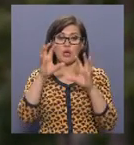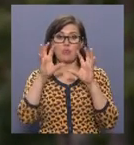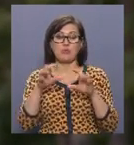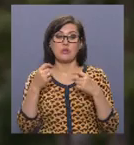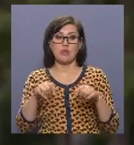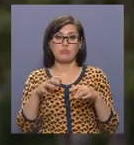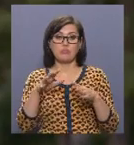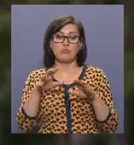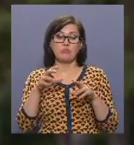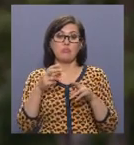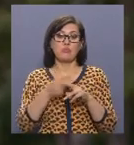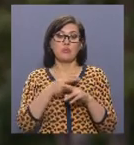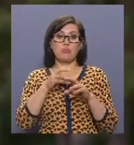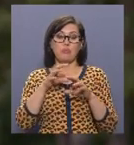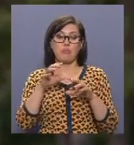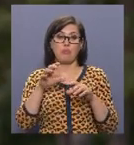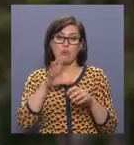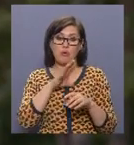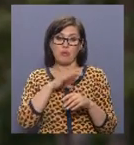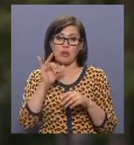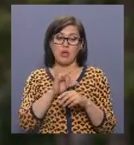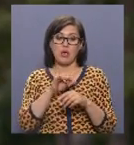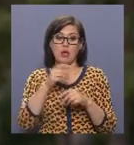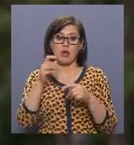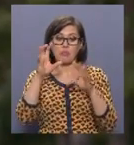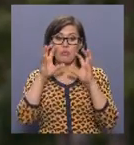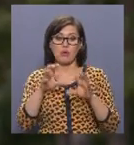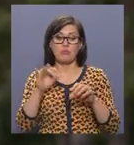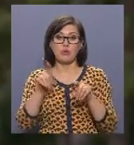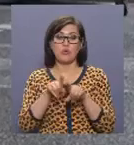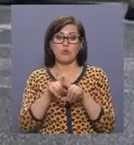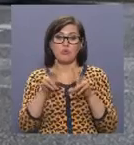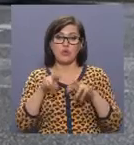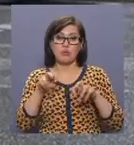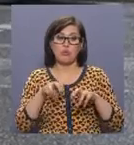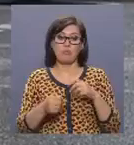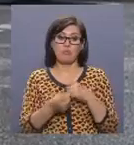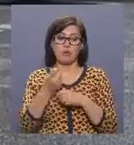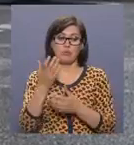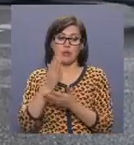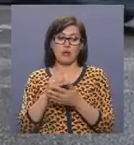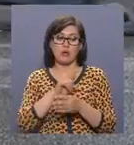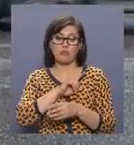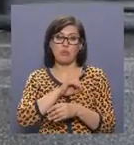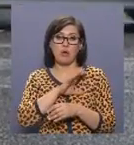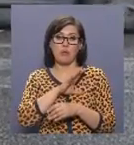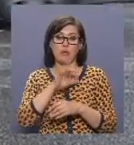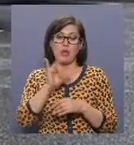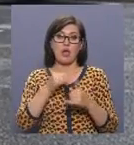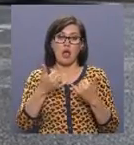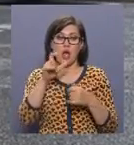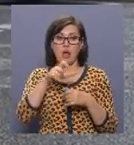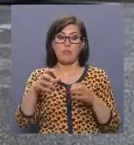сол жерлерді. Қазіргі таңда адамдар ақталып, тергеу әрекеттері жүргізіліп жатыр. Алаяқтар тек адамдарды ғана емес,